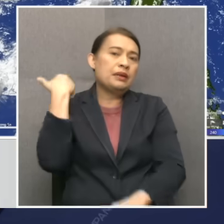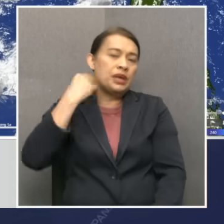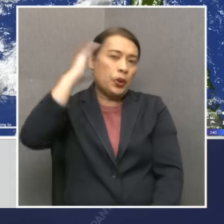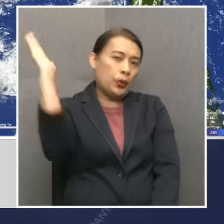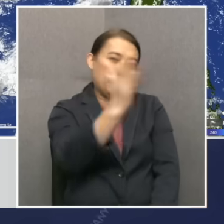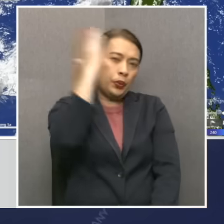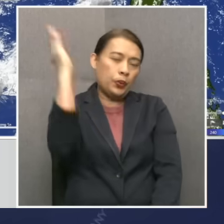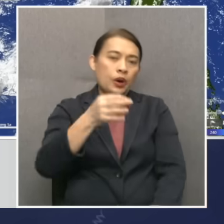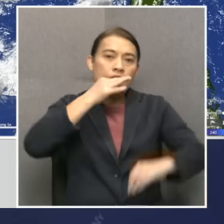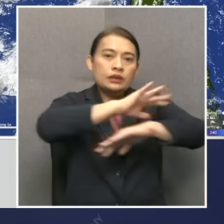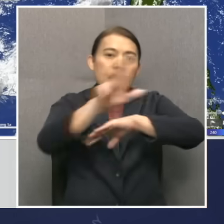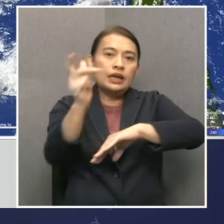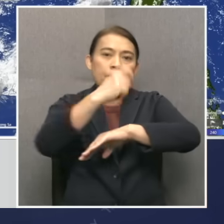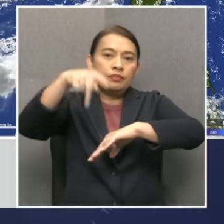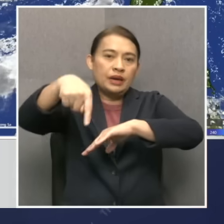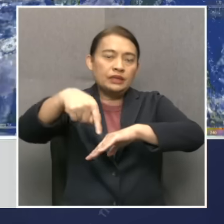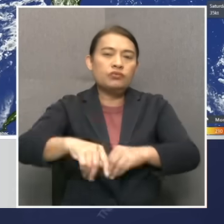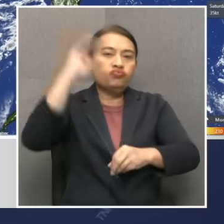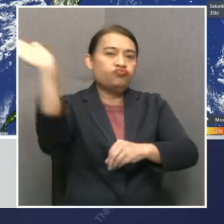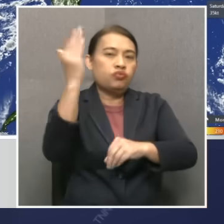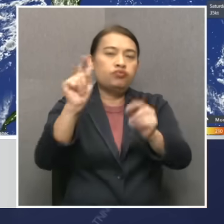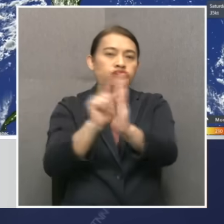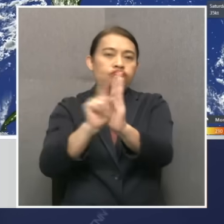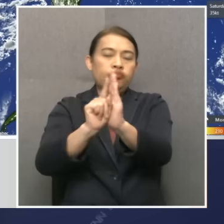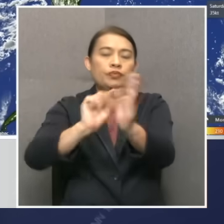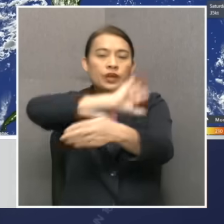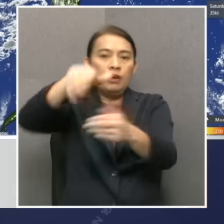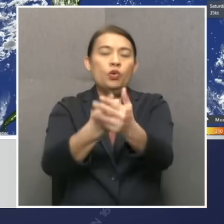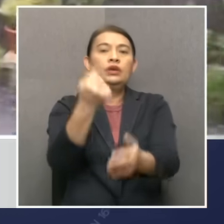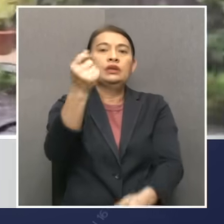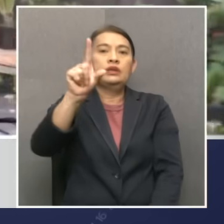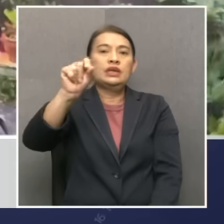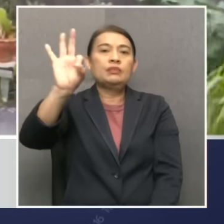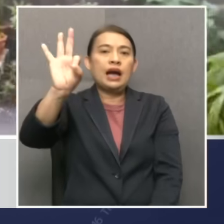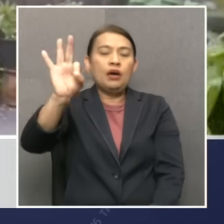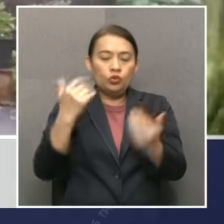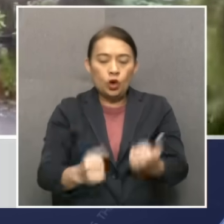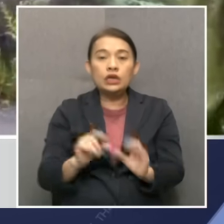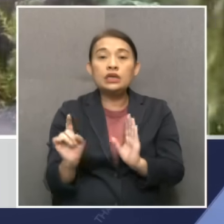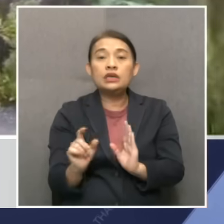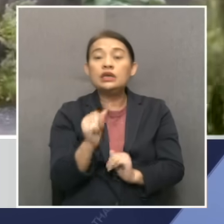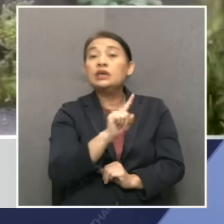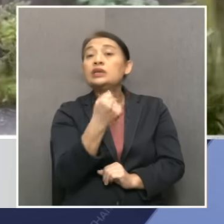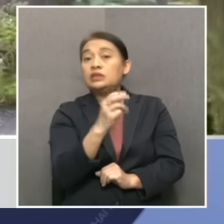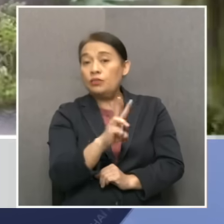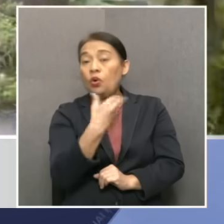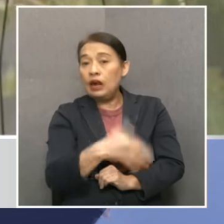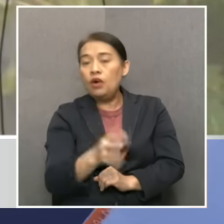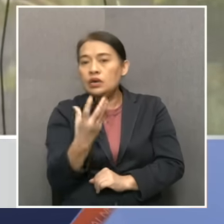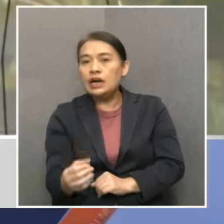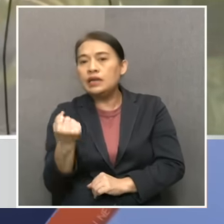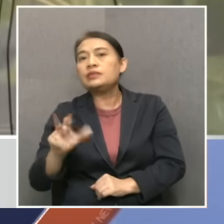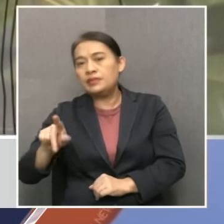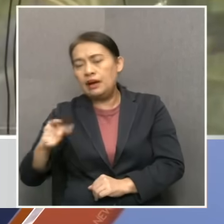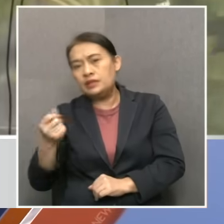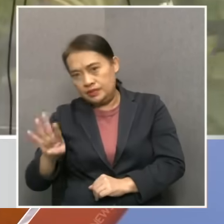มุทรแปซิฟิกเนี่ย29ลูก ค่ะ นะครับณปัจจุบันเนี่ยประมาณ16ลูกไปแล้วนะครับก็จะเหลืออีก13 14ลูกนะหลายๆนี้นะ